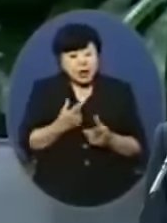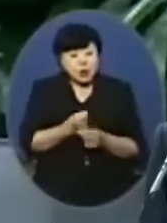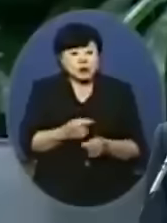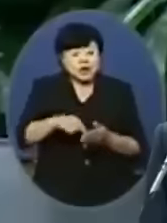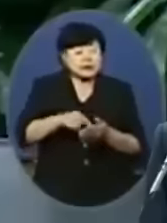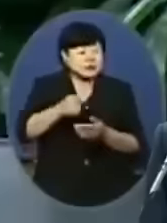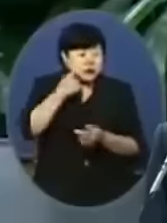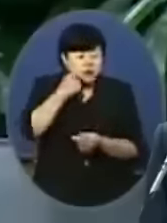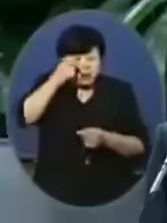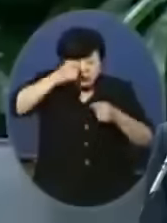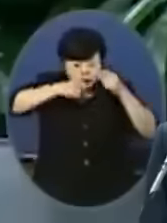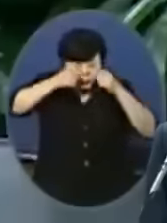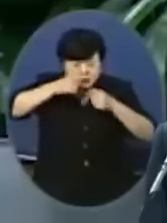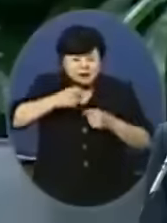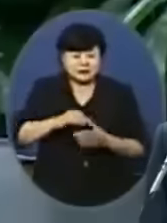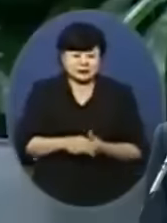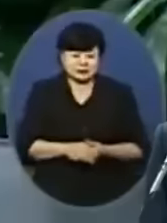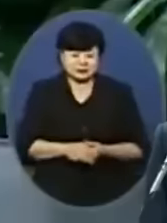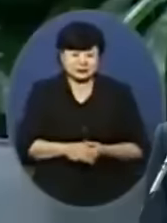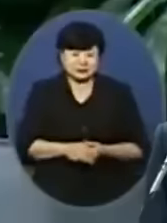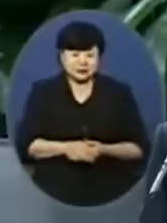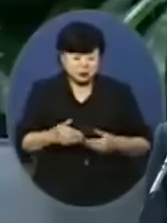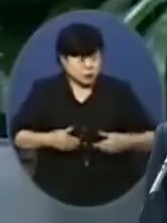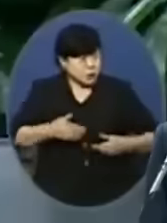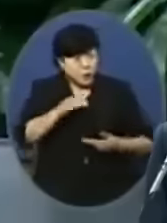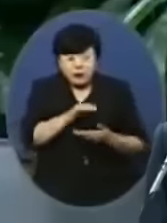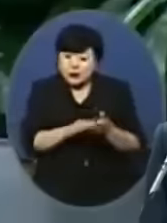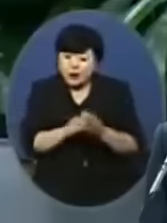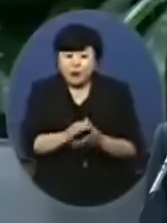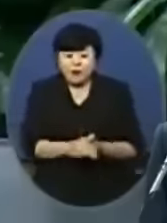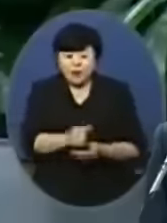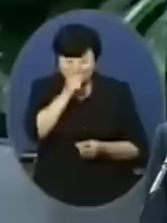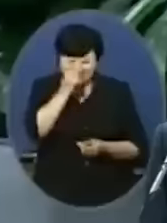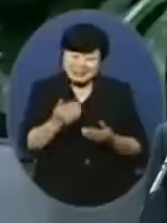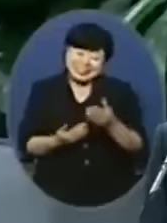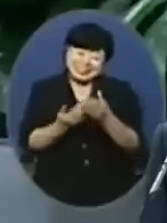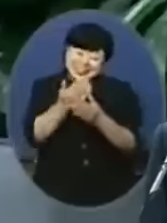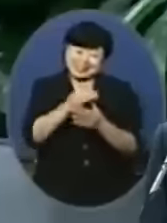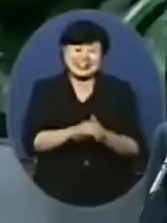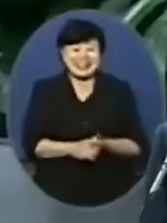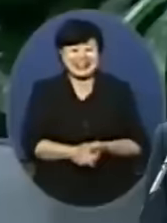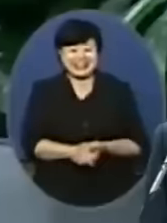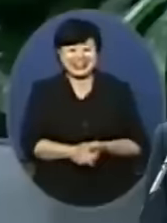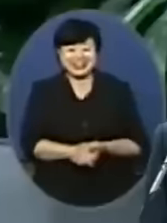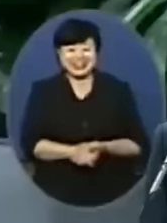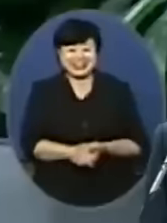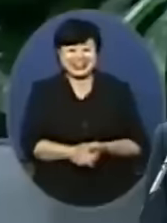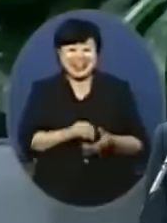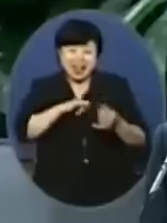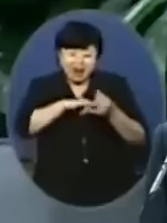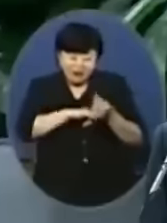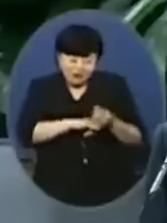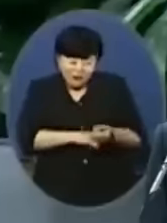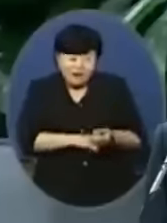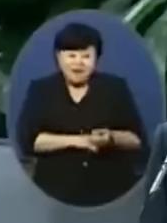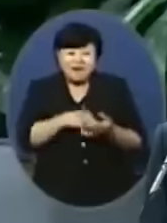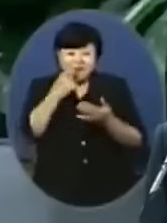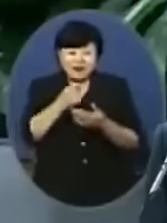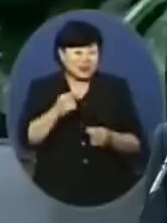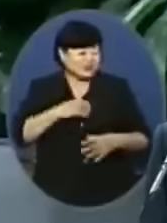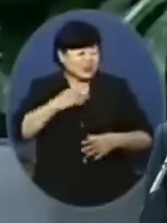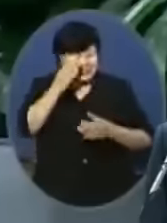못 가봐서 눈에 눈물을 흘리고 상심지를 세울 필요가 없습니다. 좋은 일이 일어나요. 꼭